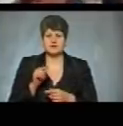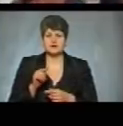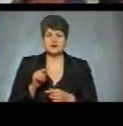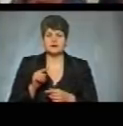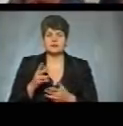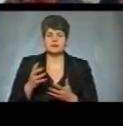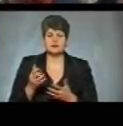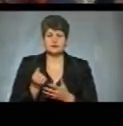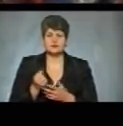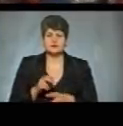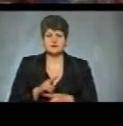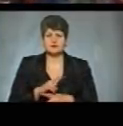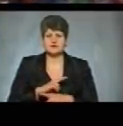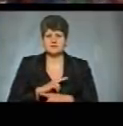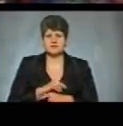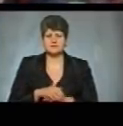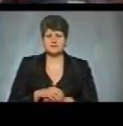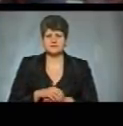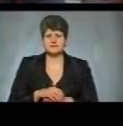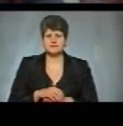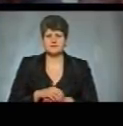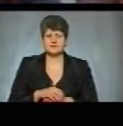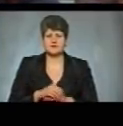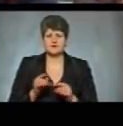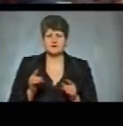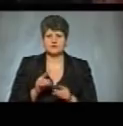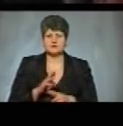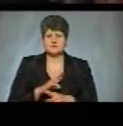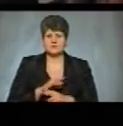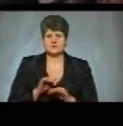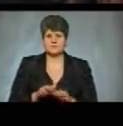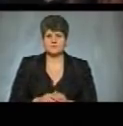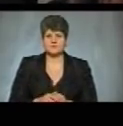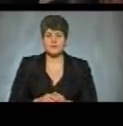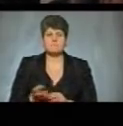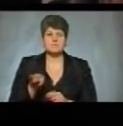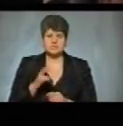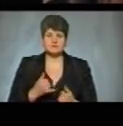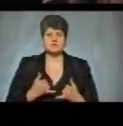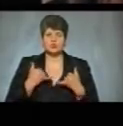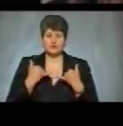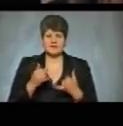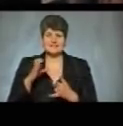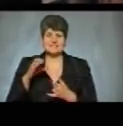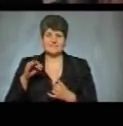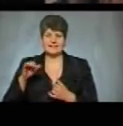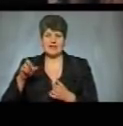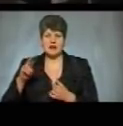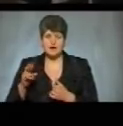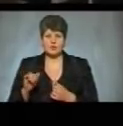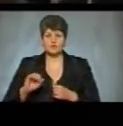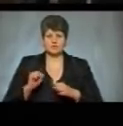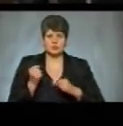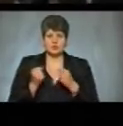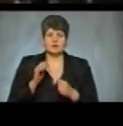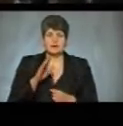знайду я смерть. І в тих чинах не знайду я смерть. Солодку смертю мукав за тебе. Прийшли вшанувати пам'ять Світляка його побратими.